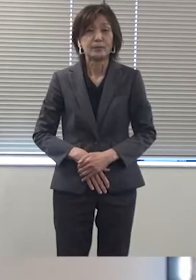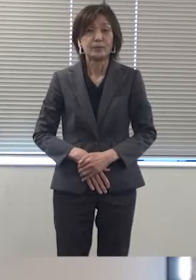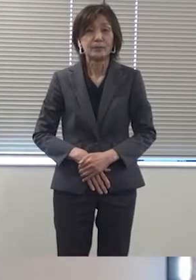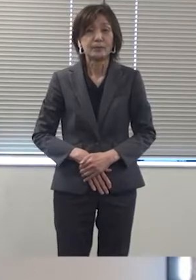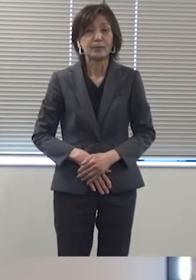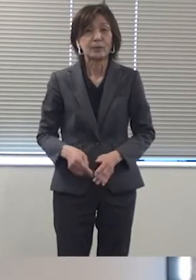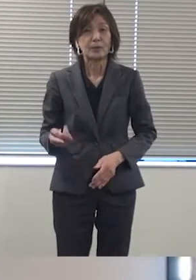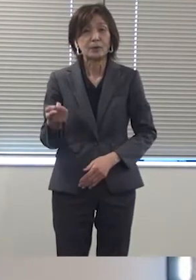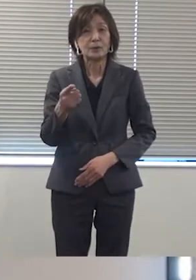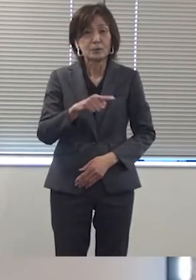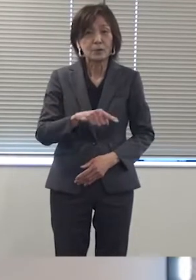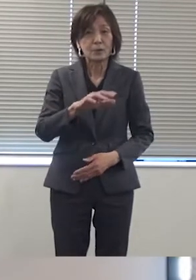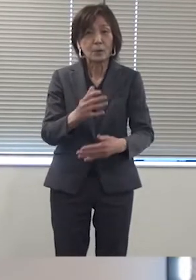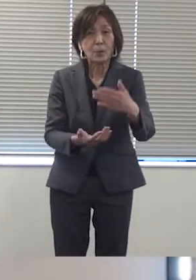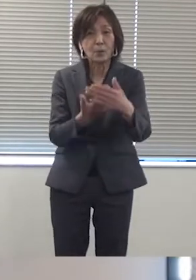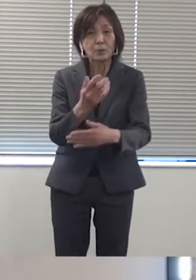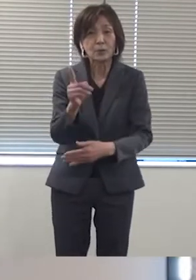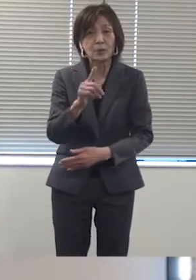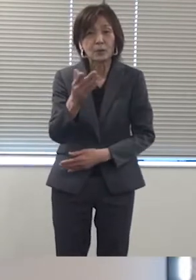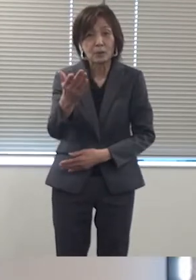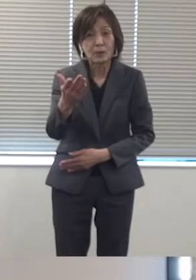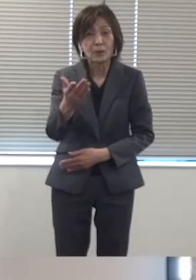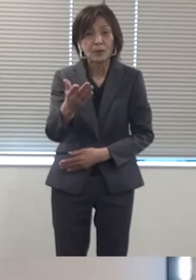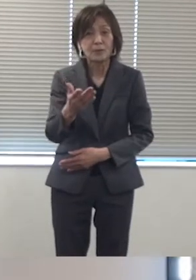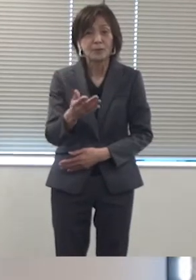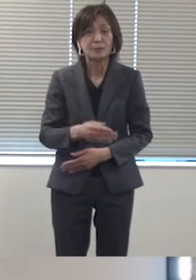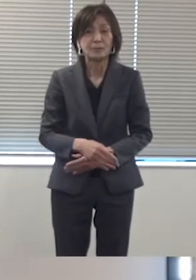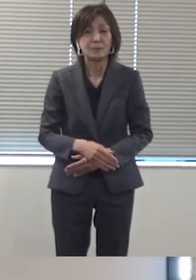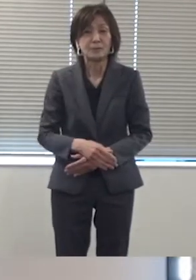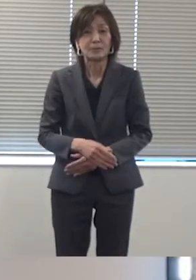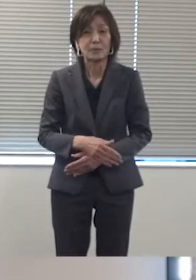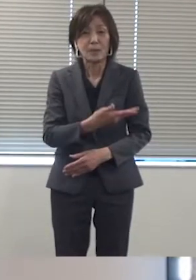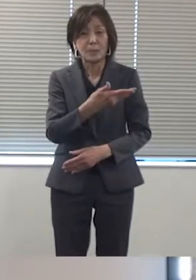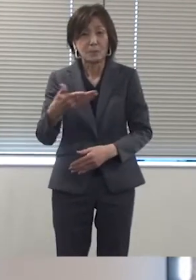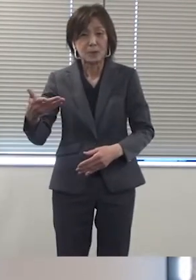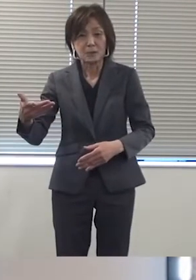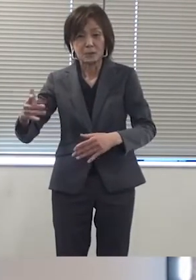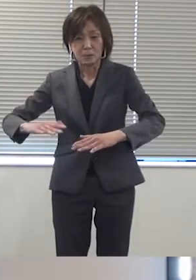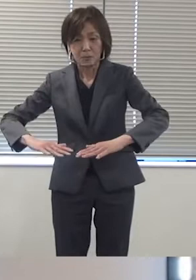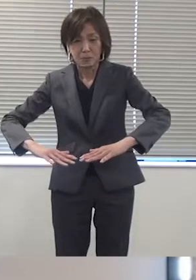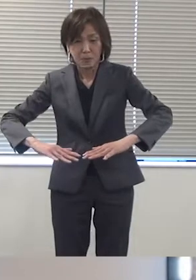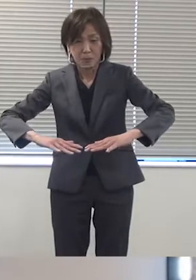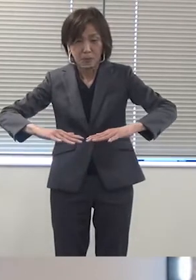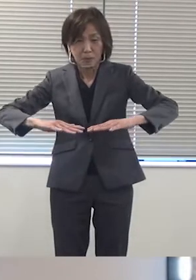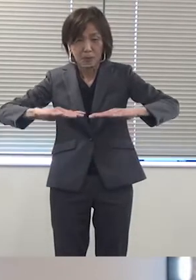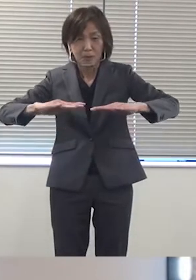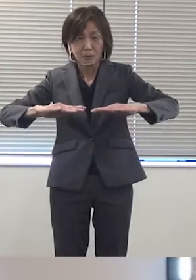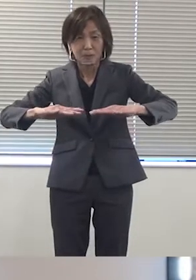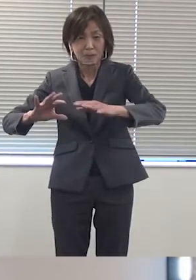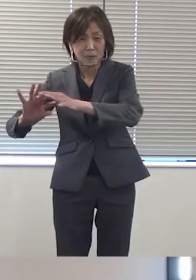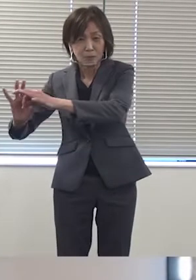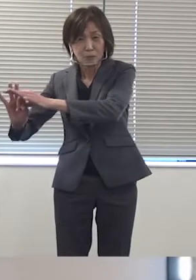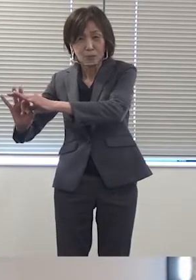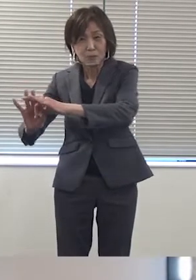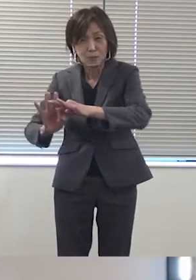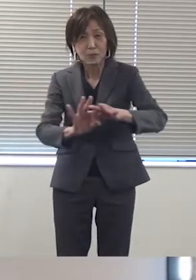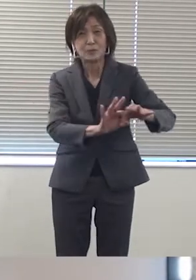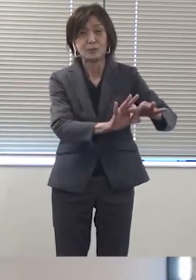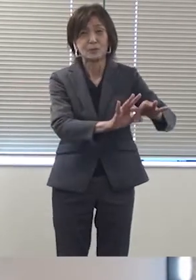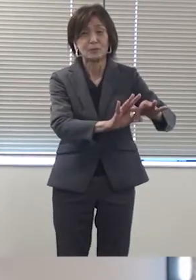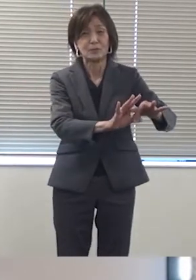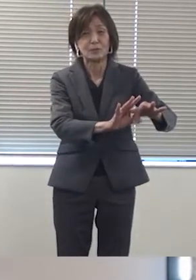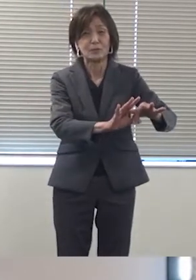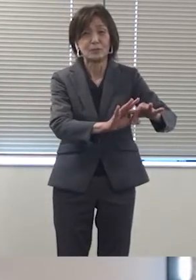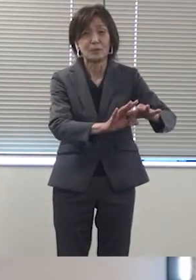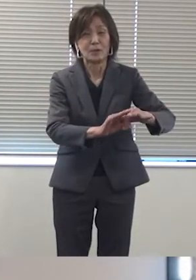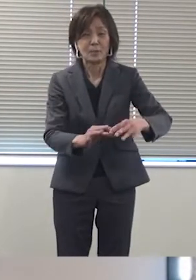波が L1 なら まずまず食い止めれると思うんですが、陥没した時にやっぱり雨が降るならで、